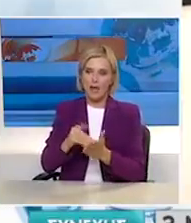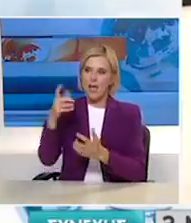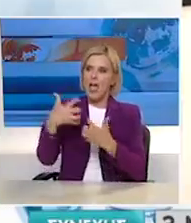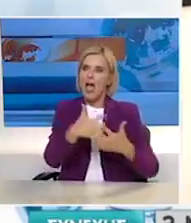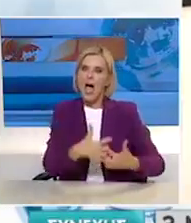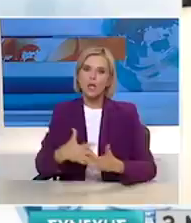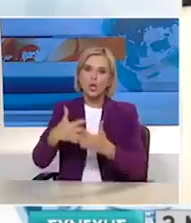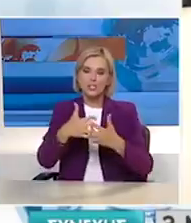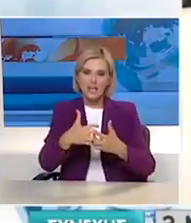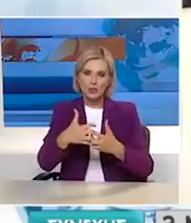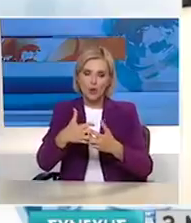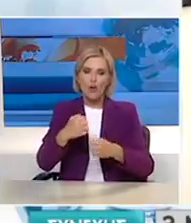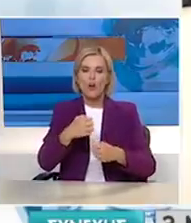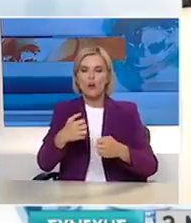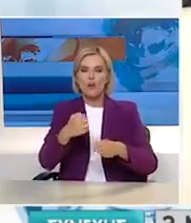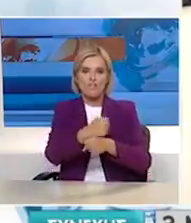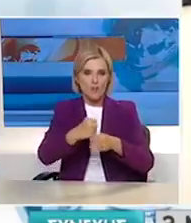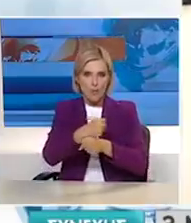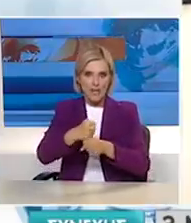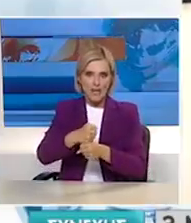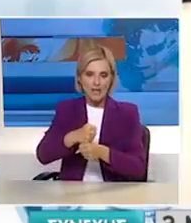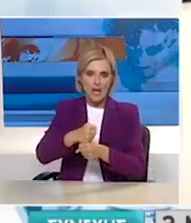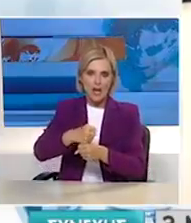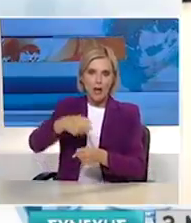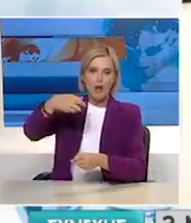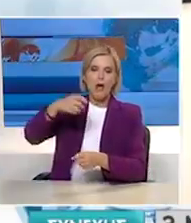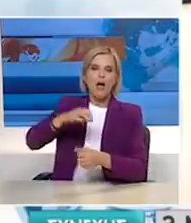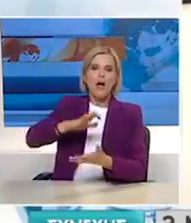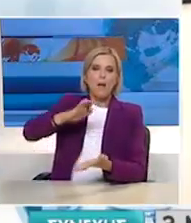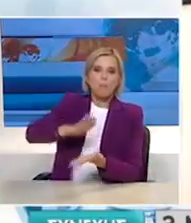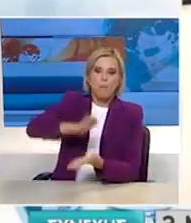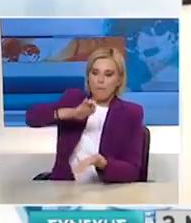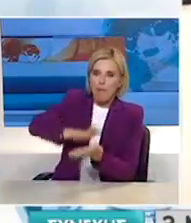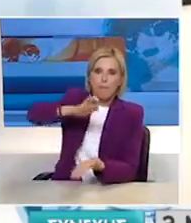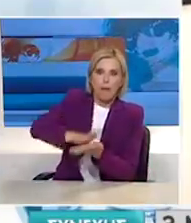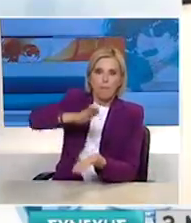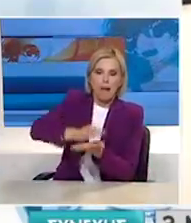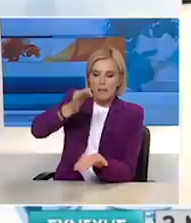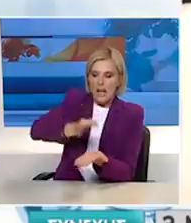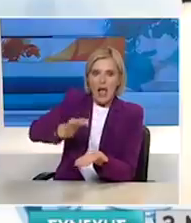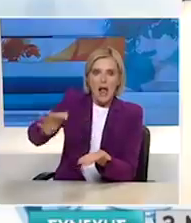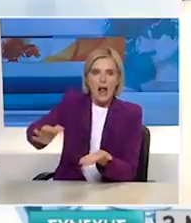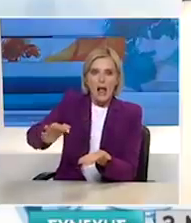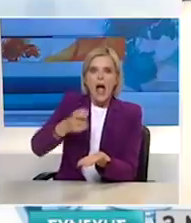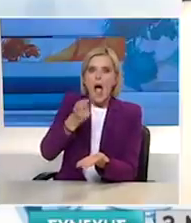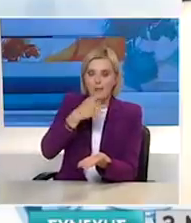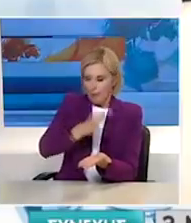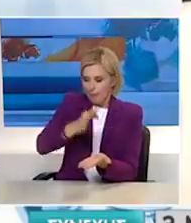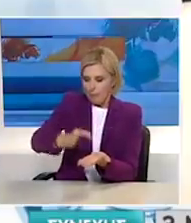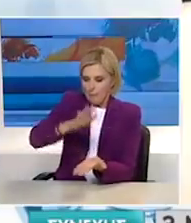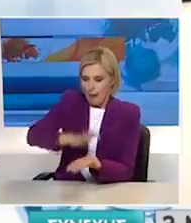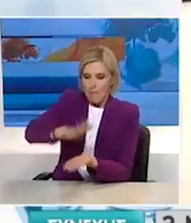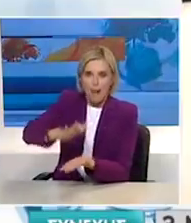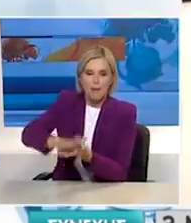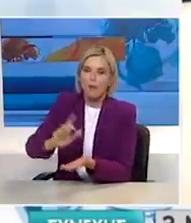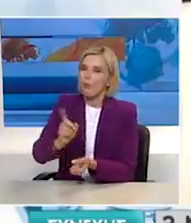εργοστάσιο ή παίρνεις τη συνταγή και παράγεται το προϊόν. Τα εμβόλια έχουν ειδική διαδικασία. Ακόμα και τώρα